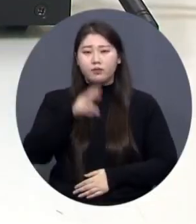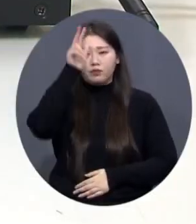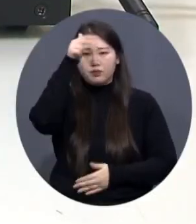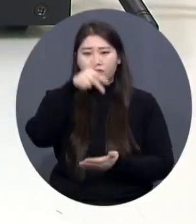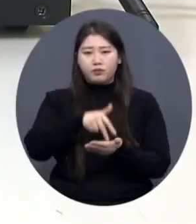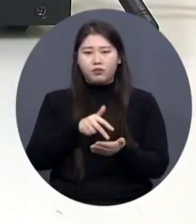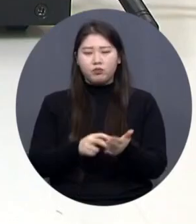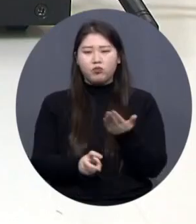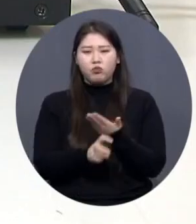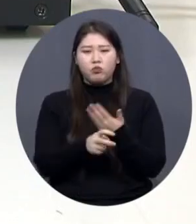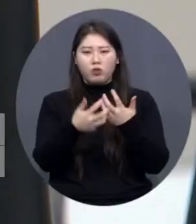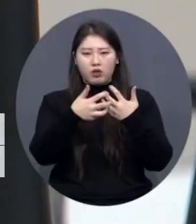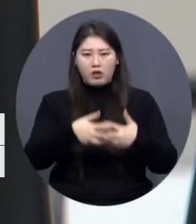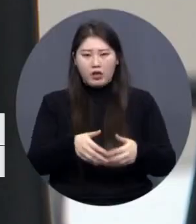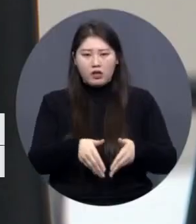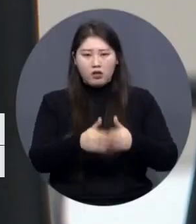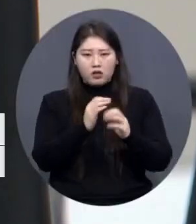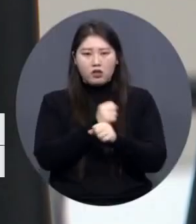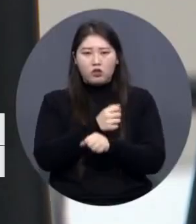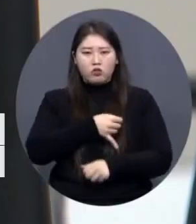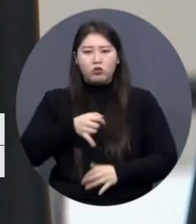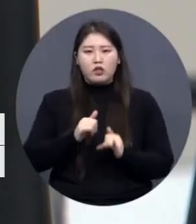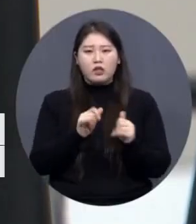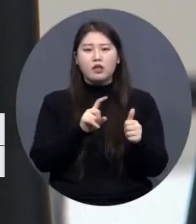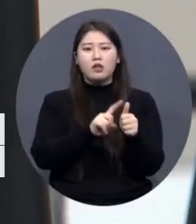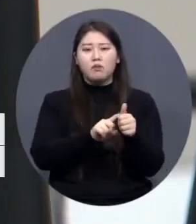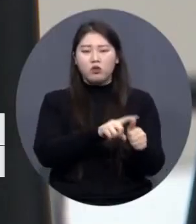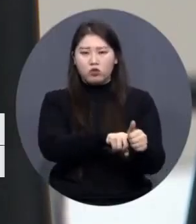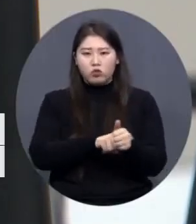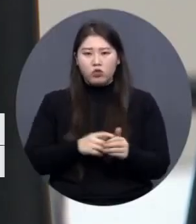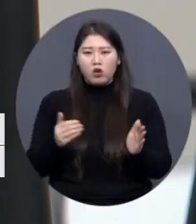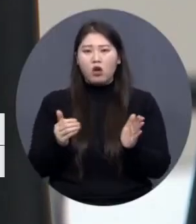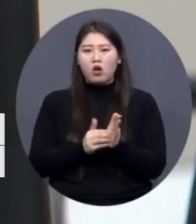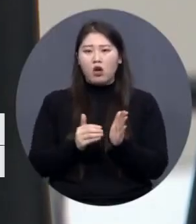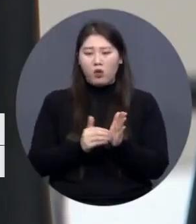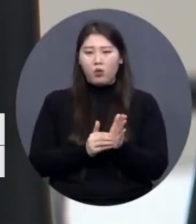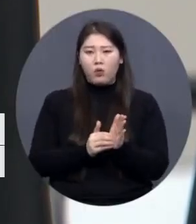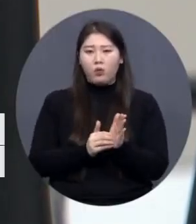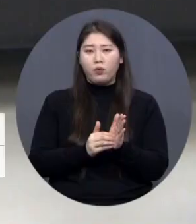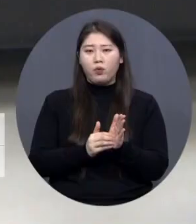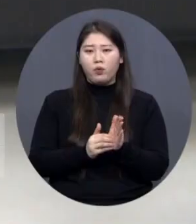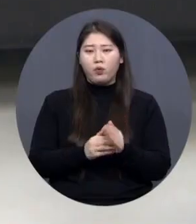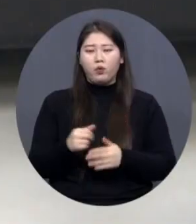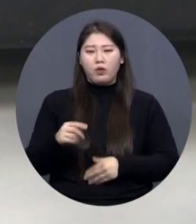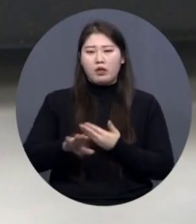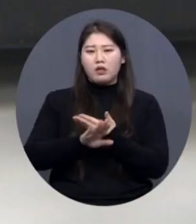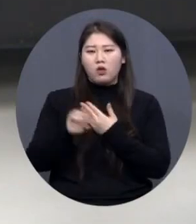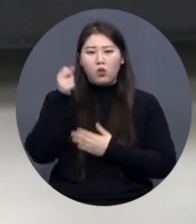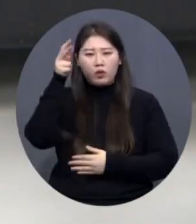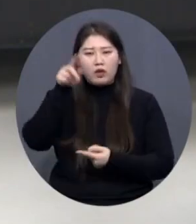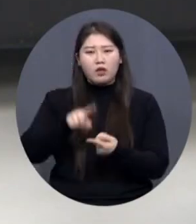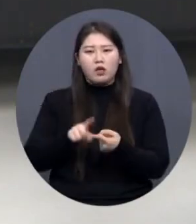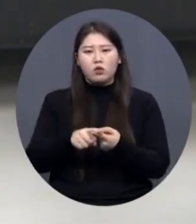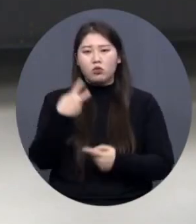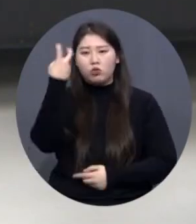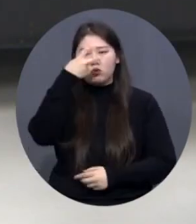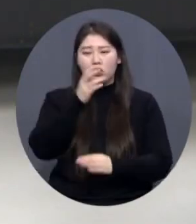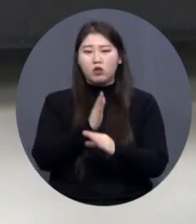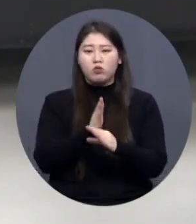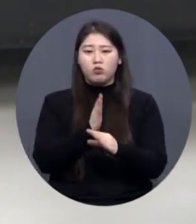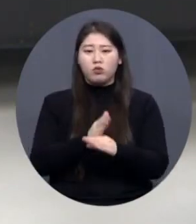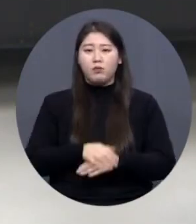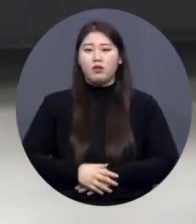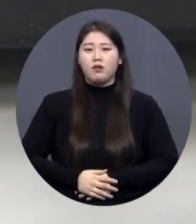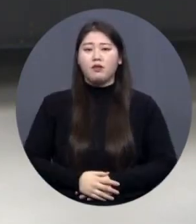불법 중계기를 설치한 중국인 남성을 구속하고 지시 책을 쫓는 한편 다른 호텔 사건에 대해서도 수사를 확대하고